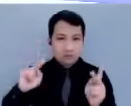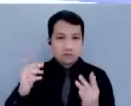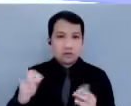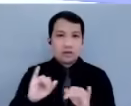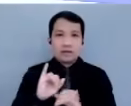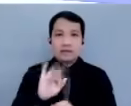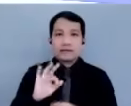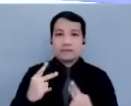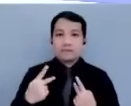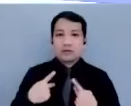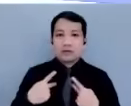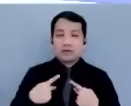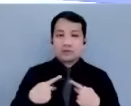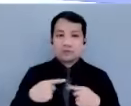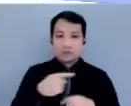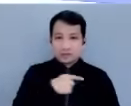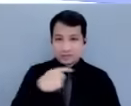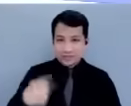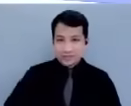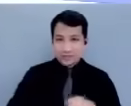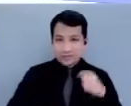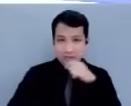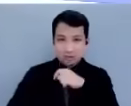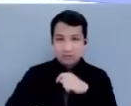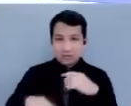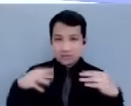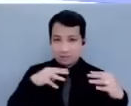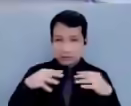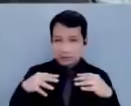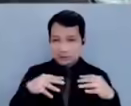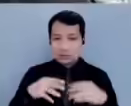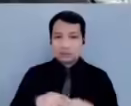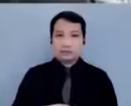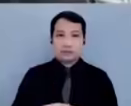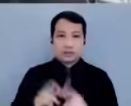sigulot ng China at ang Taiwan. Nasa frontline balitang yan si Gio Robles.